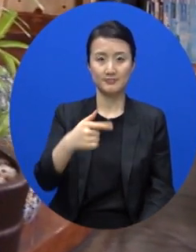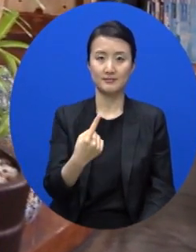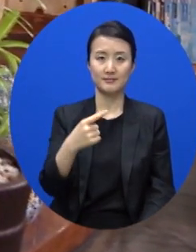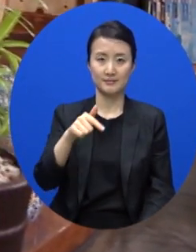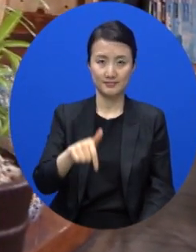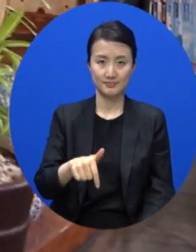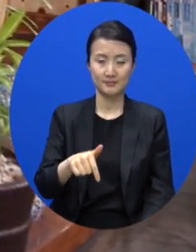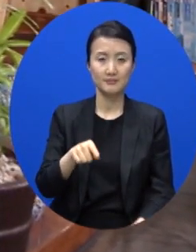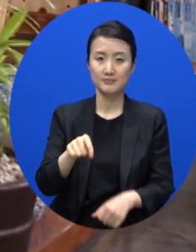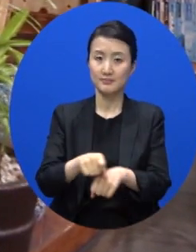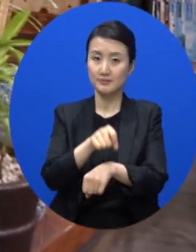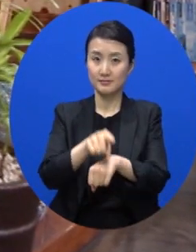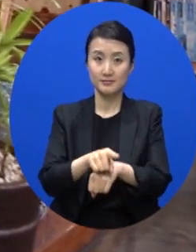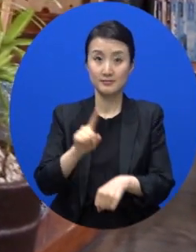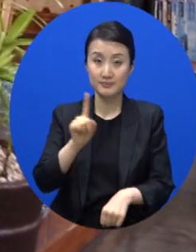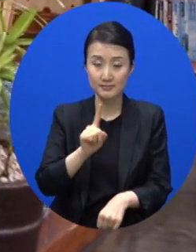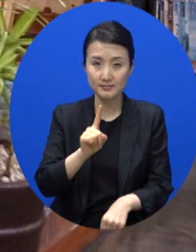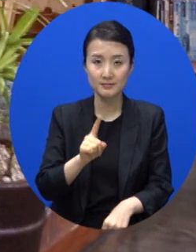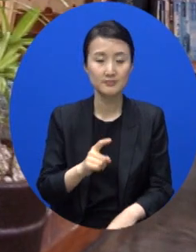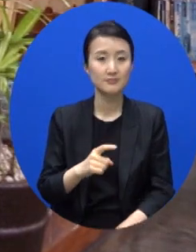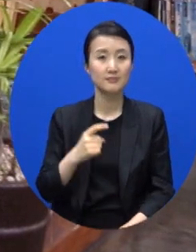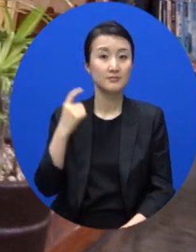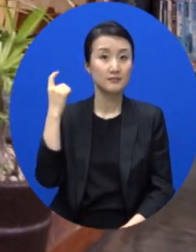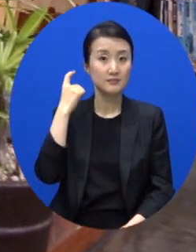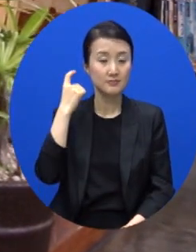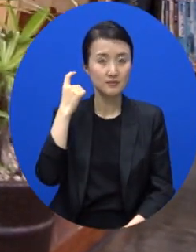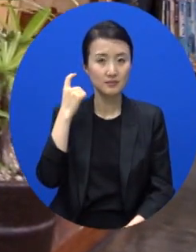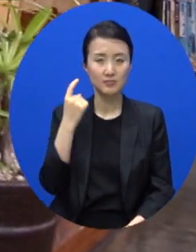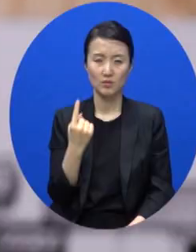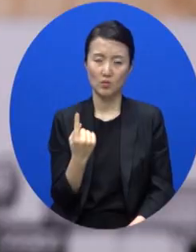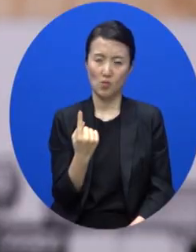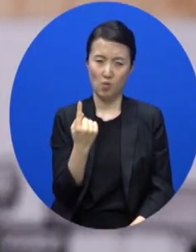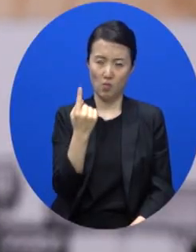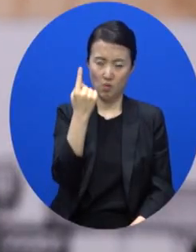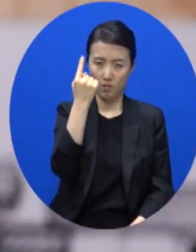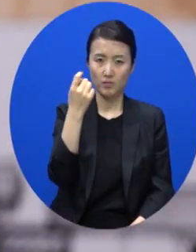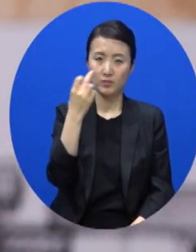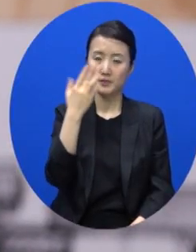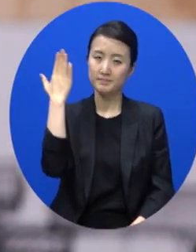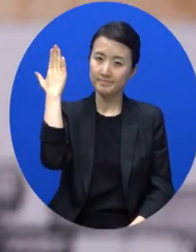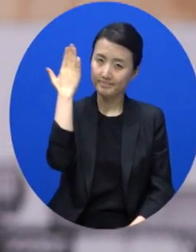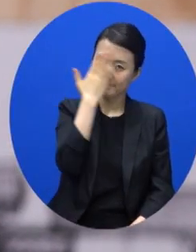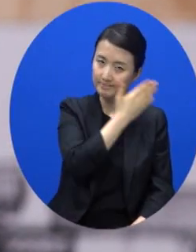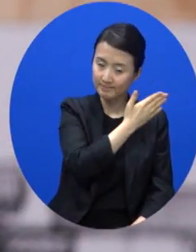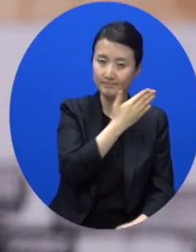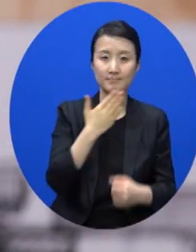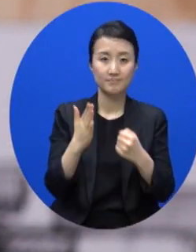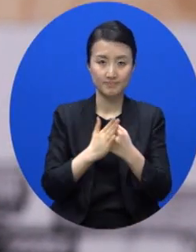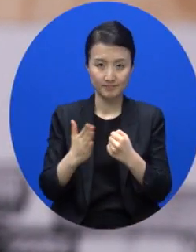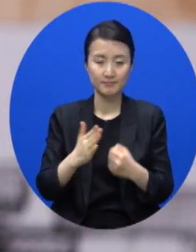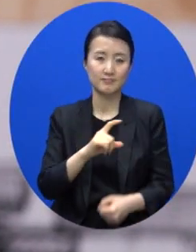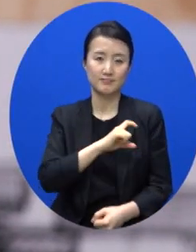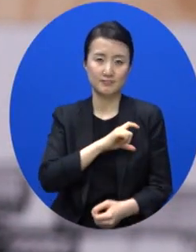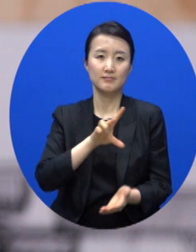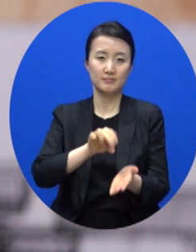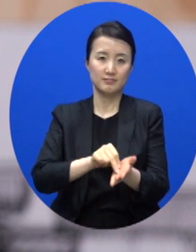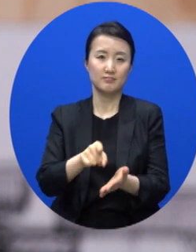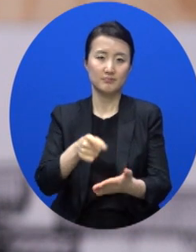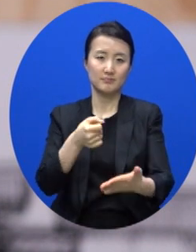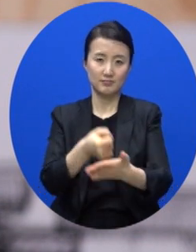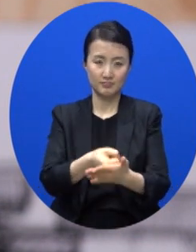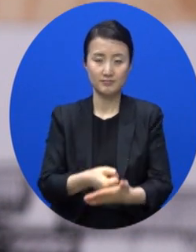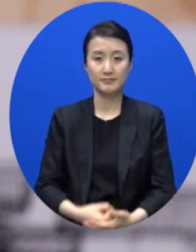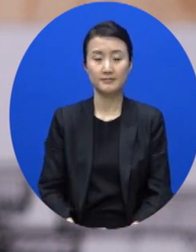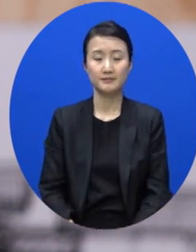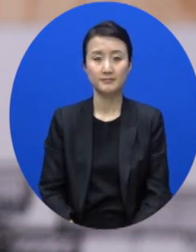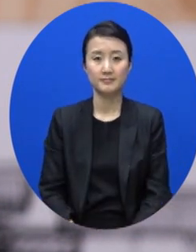음이 높고 맑다해서 청성곡입니다. 그런데 이런 소리를